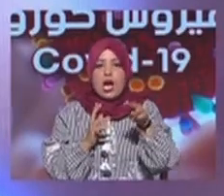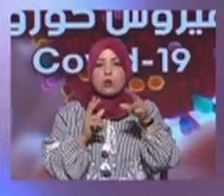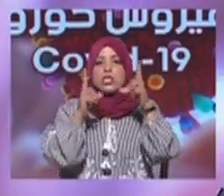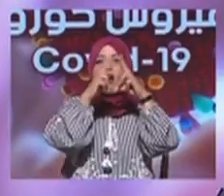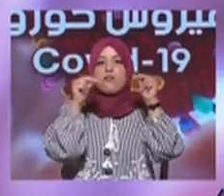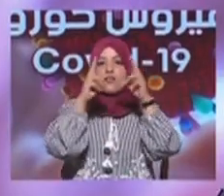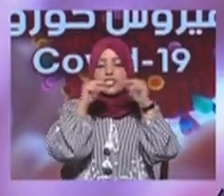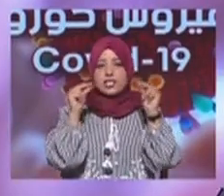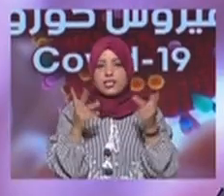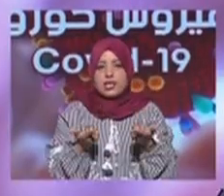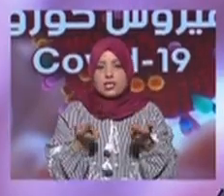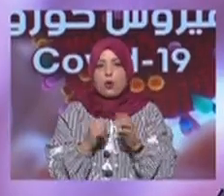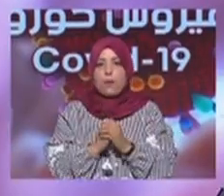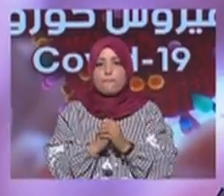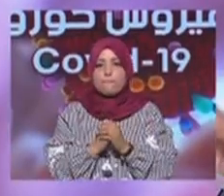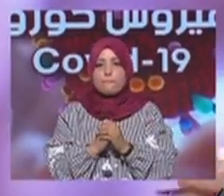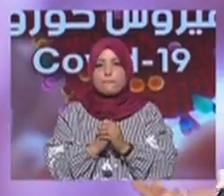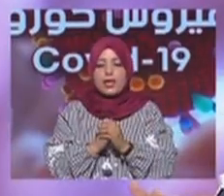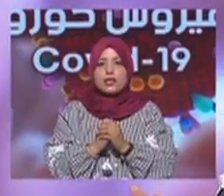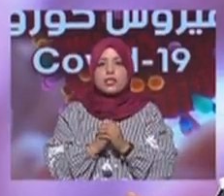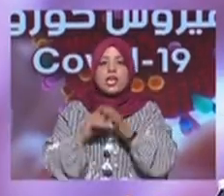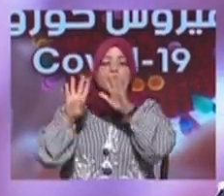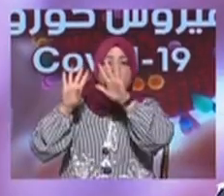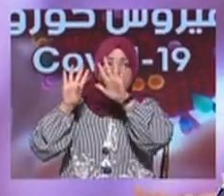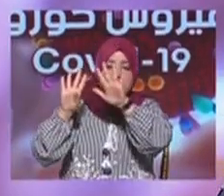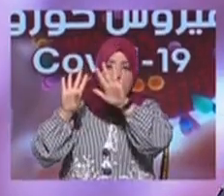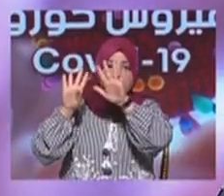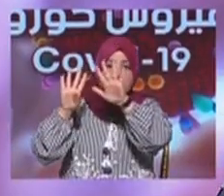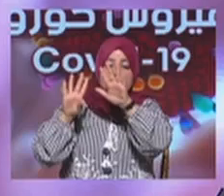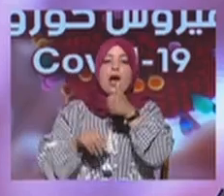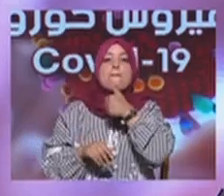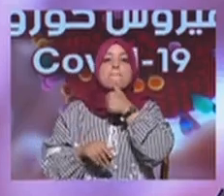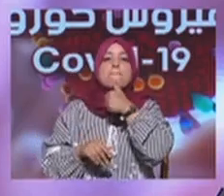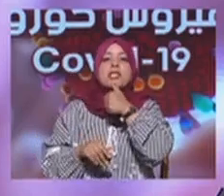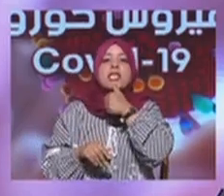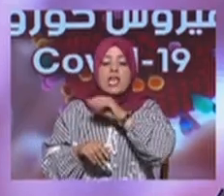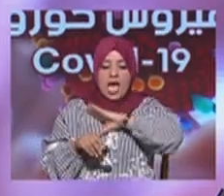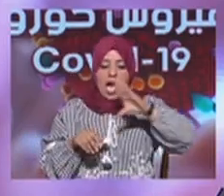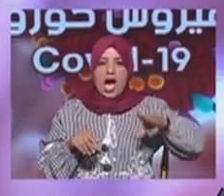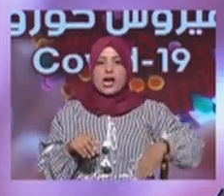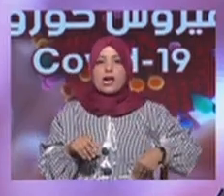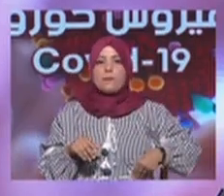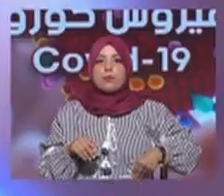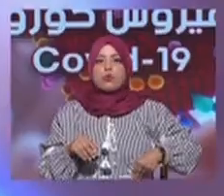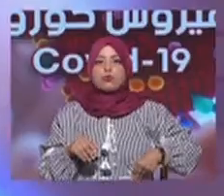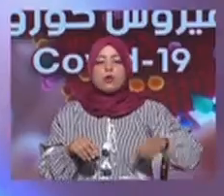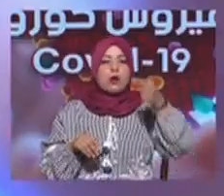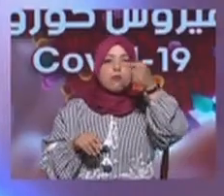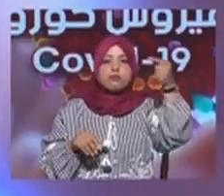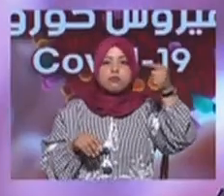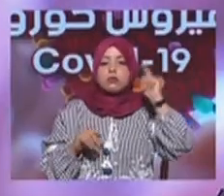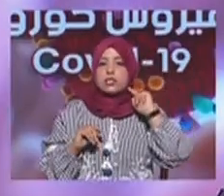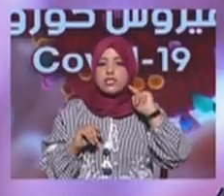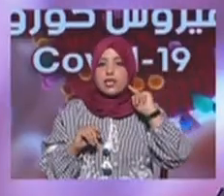كي نقولوا أثناء تسعة مازالوا كملوا ال 14 يوم نتاعهم عملنا لهم التيست، فما ناس براو لقيناه سلبي وفما